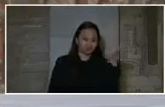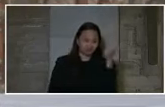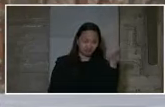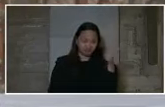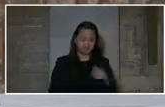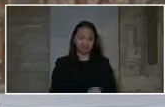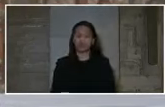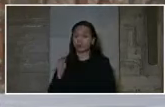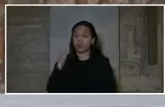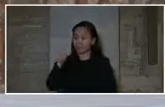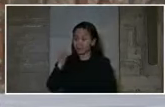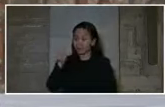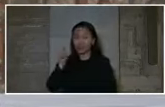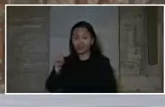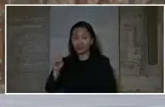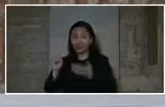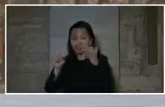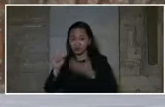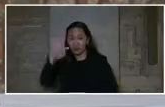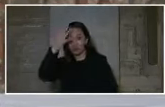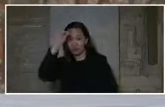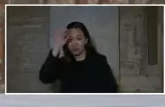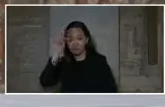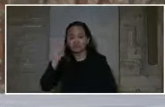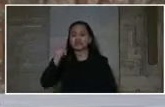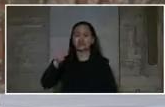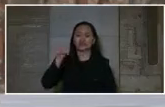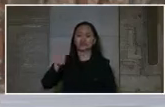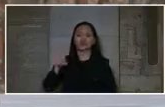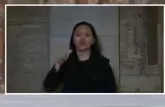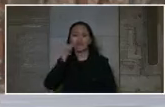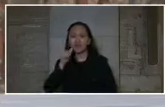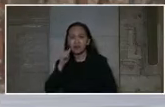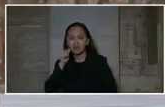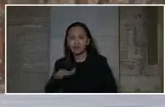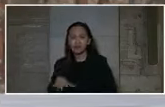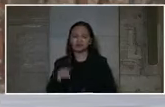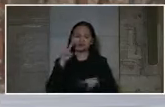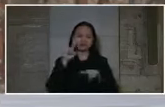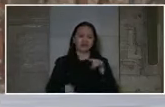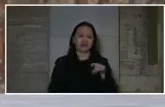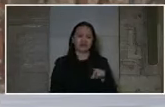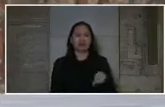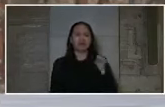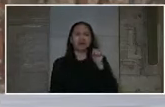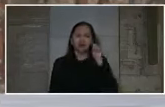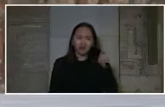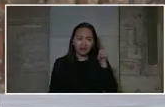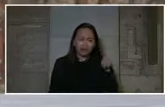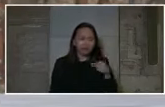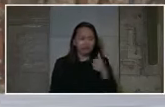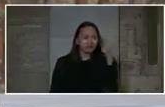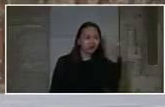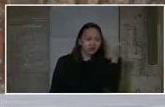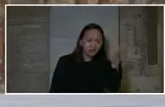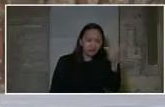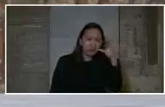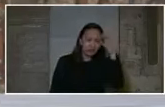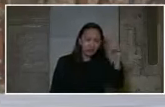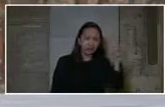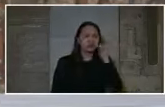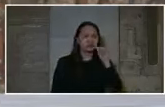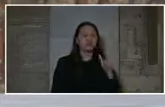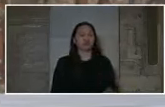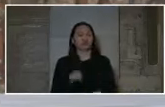Umoo ka na sa isang lalaki o umoo ka na sa isang babae, hindi ka na pwedeng umoo pa sa iba.